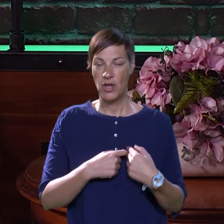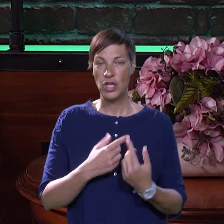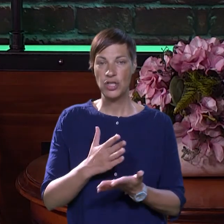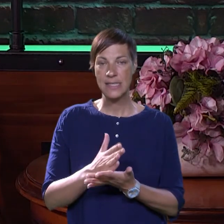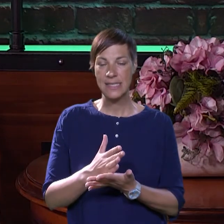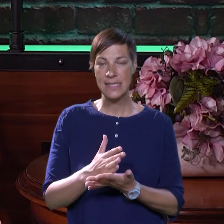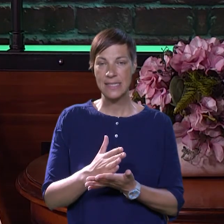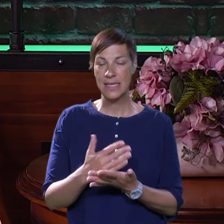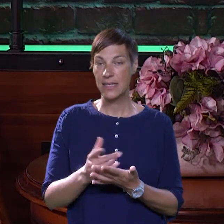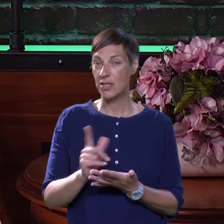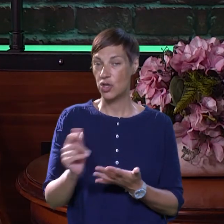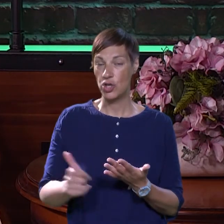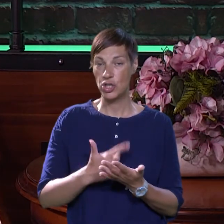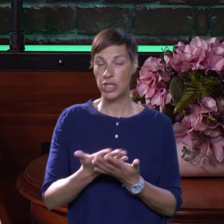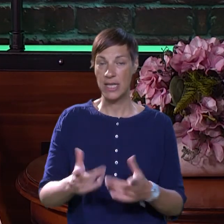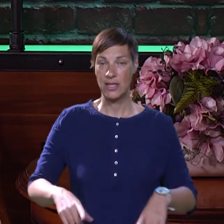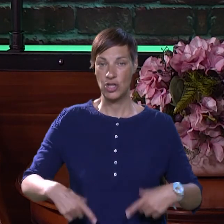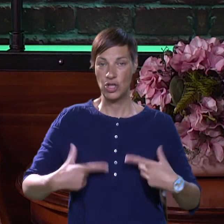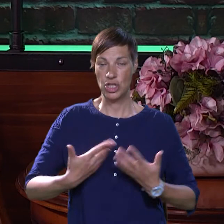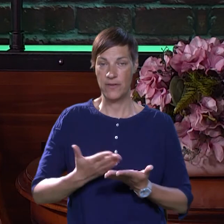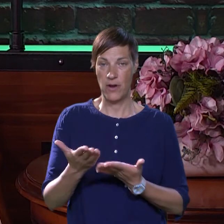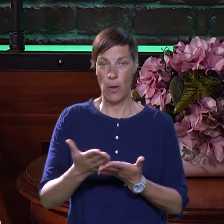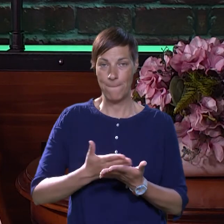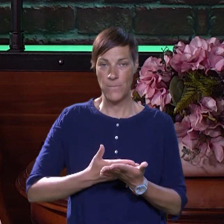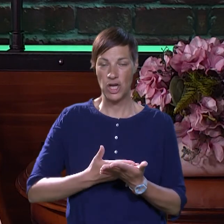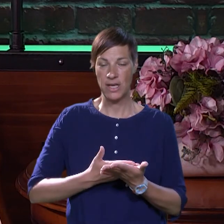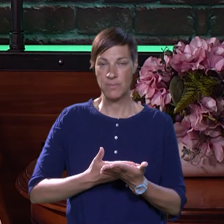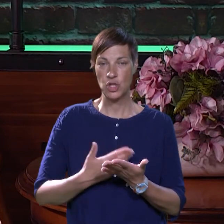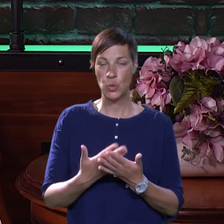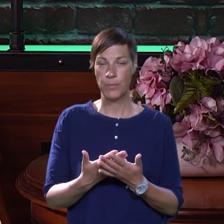volonterski centri, no ni to još nije doživjelo tu programsku